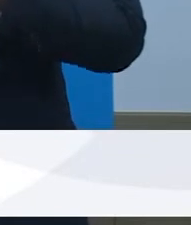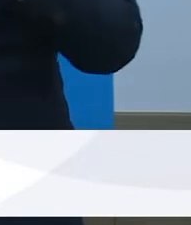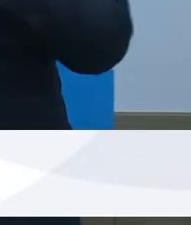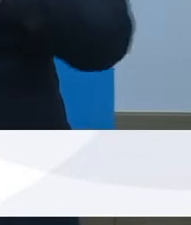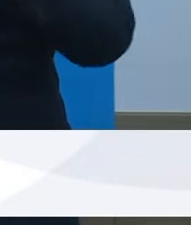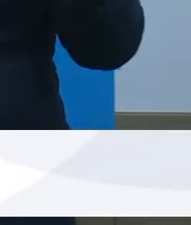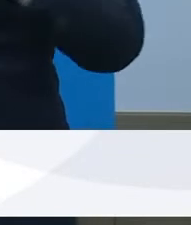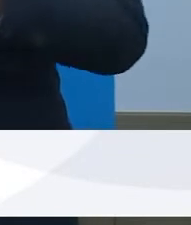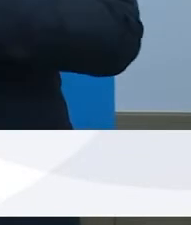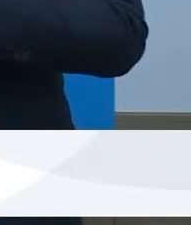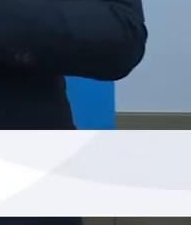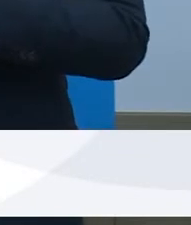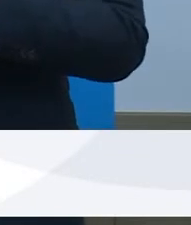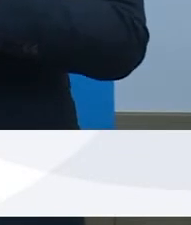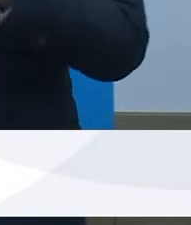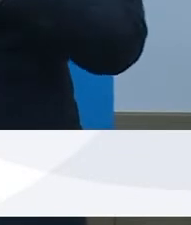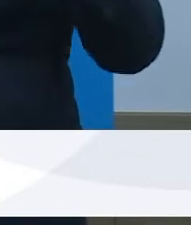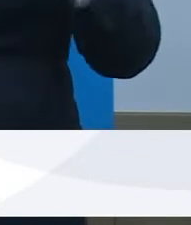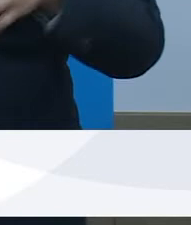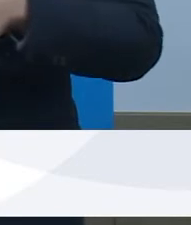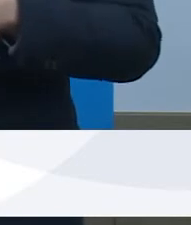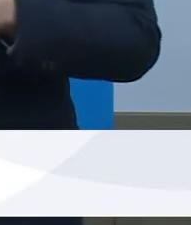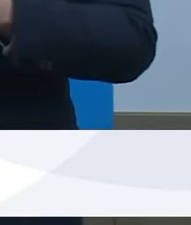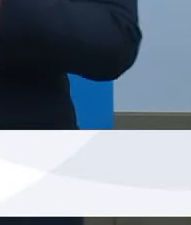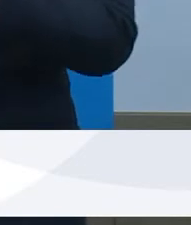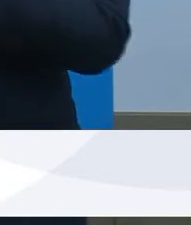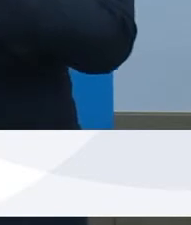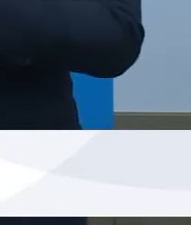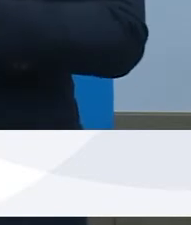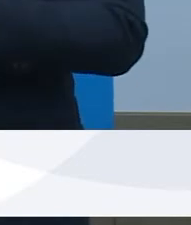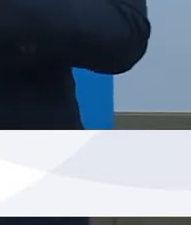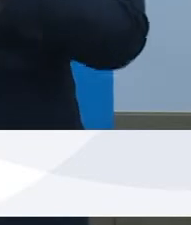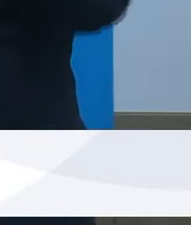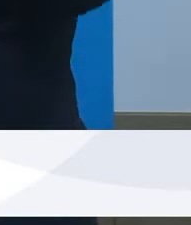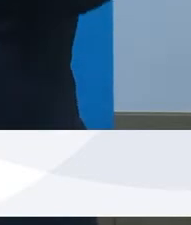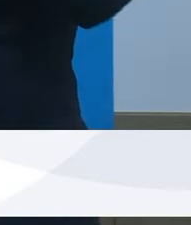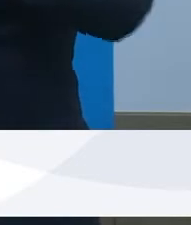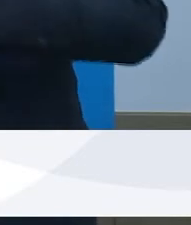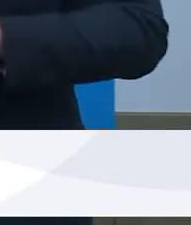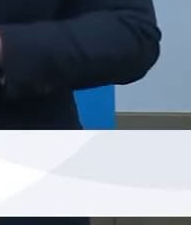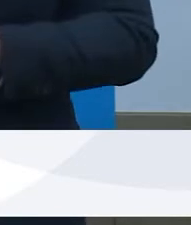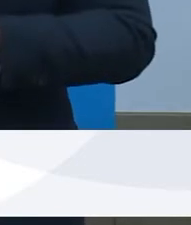확대하고 시외버스 터미널에는 열화상 카메라를 설치하는 한편